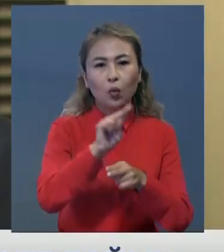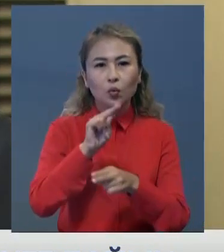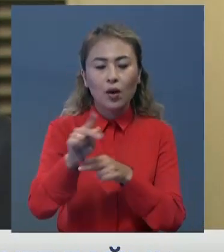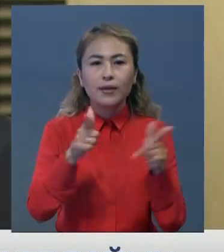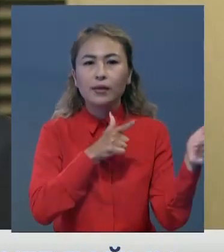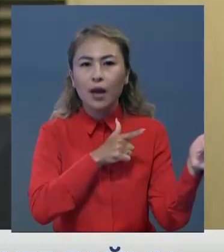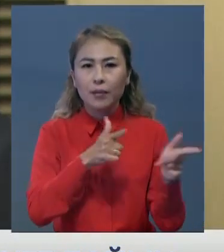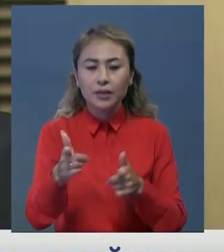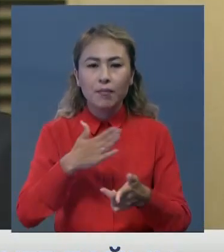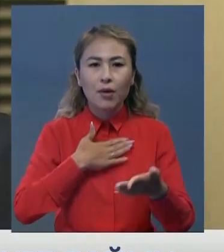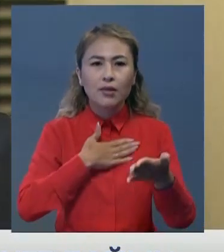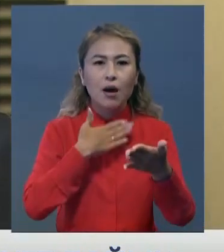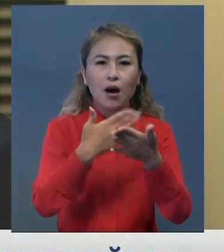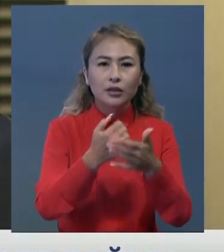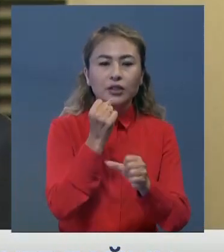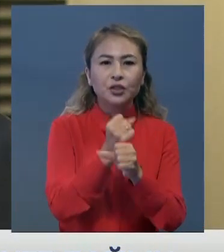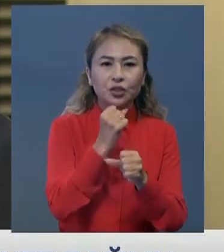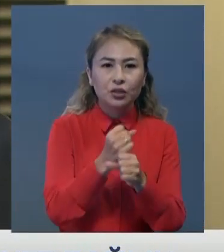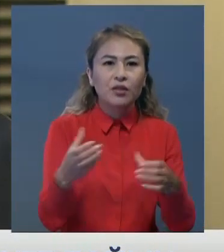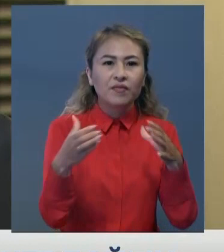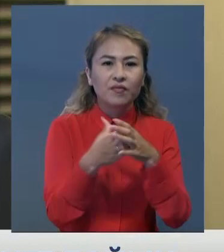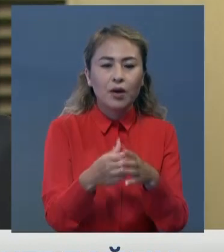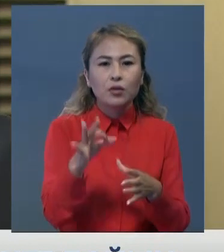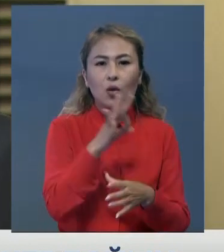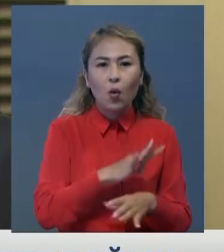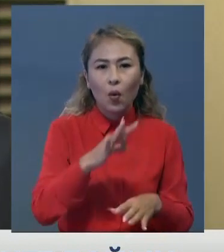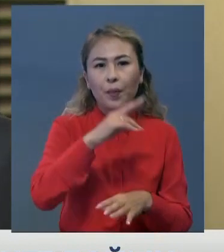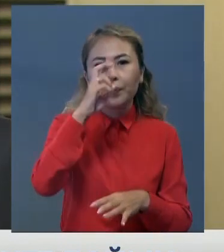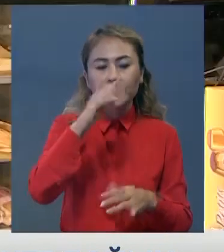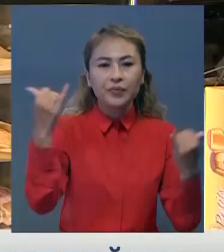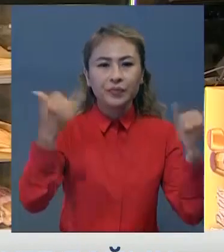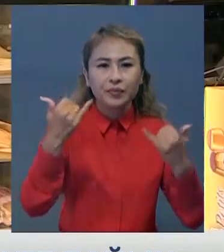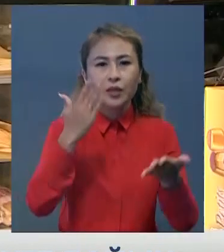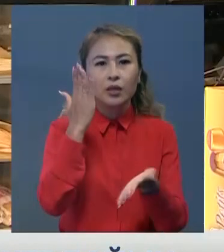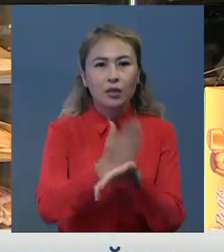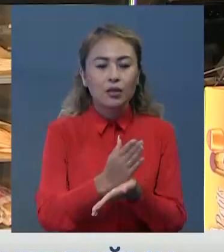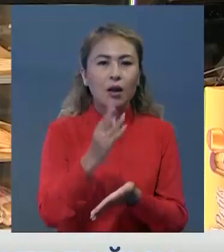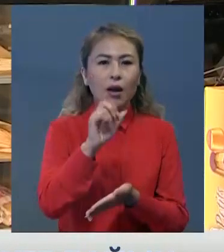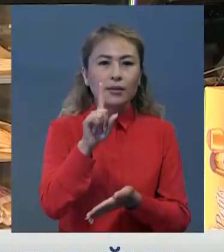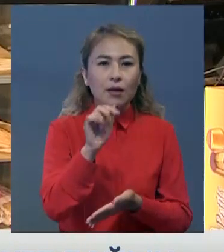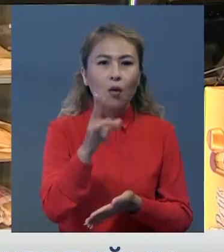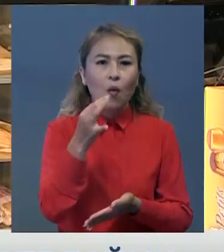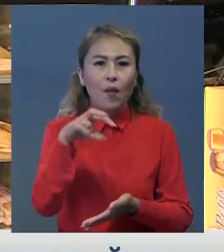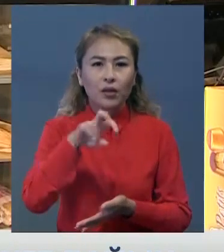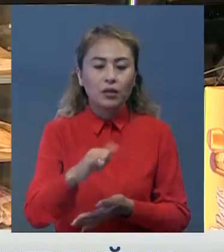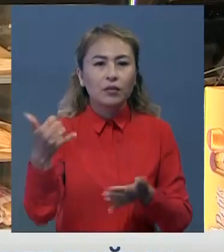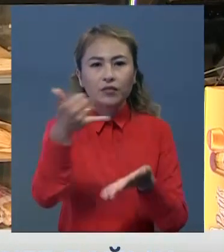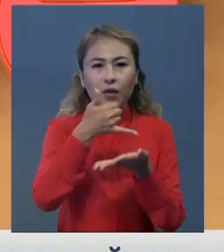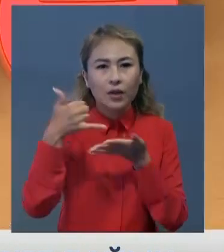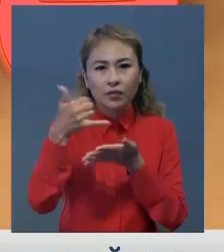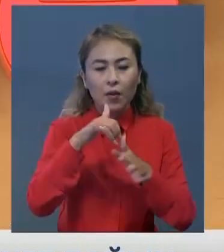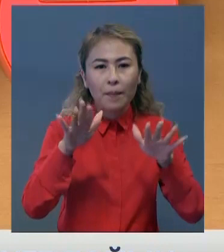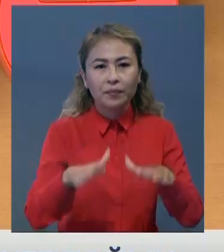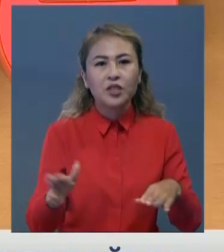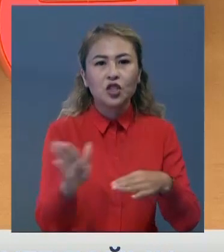Біз жасаған акциялар, арнайы жиындар серіктестің жанармай құю станциясына да әсер етеді. Қазақ ойыл франшизасымен жанармай құю